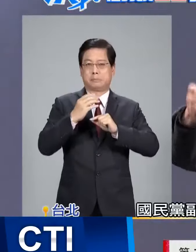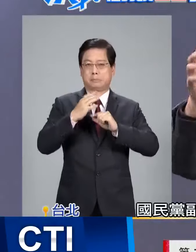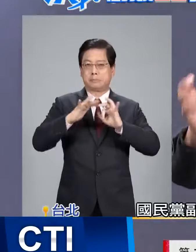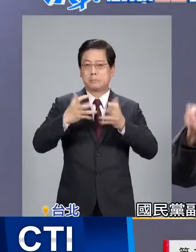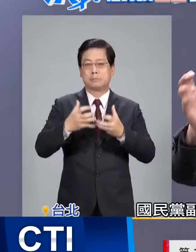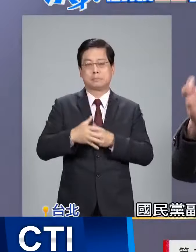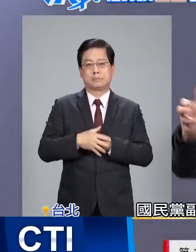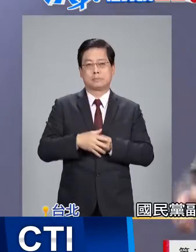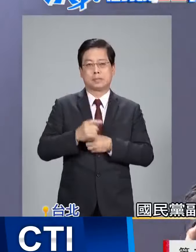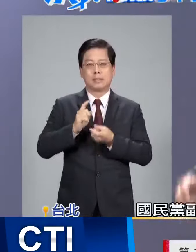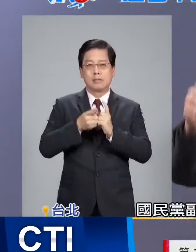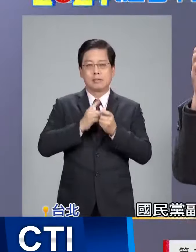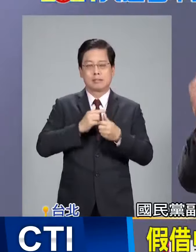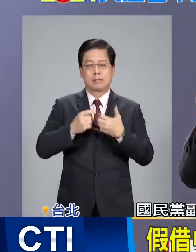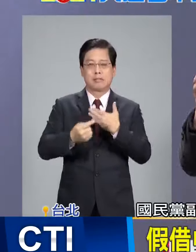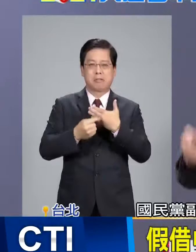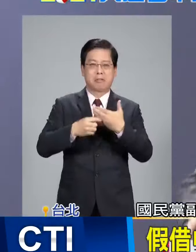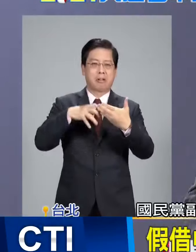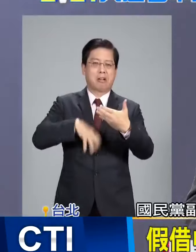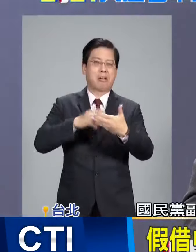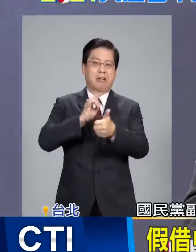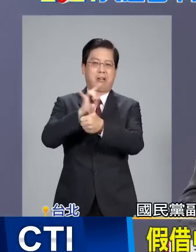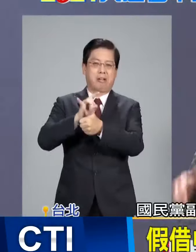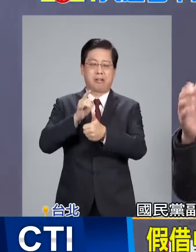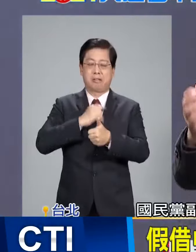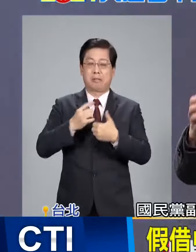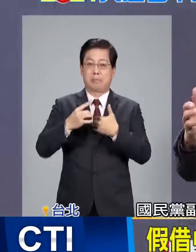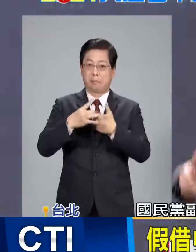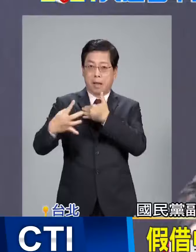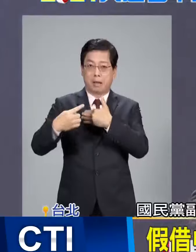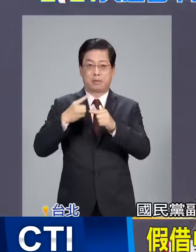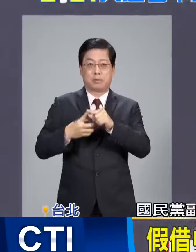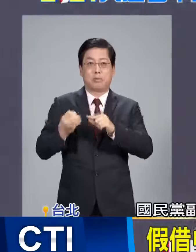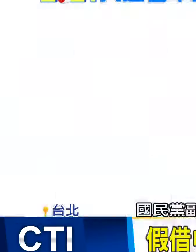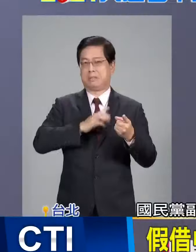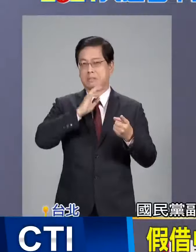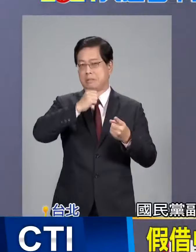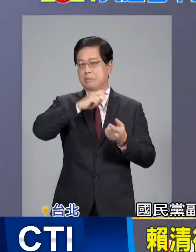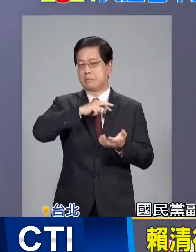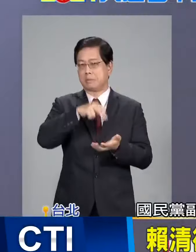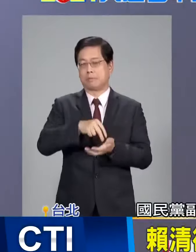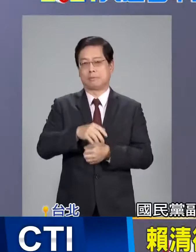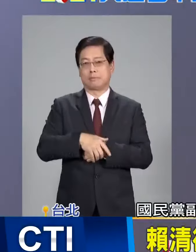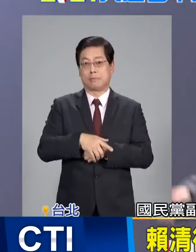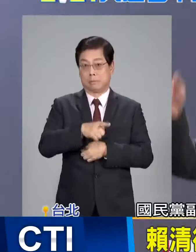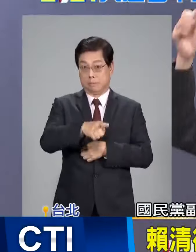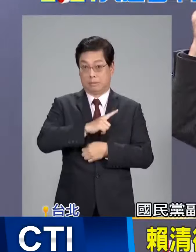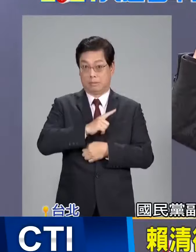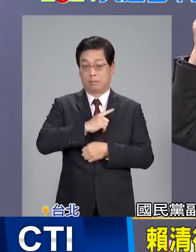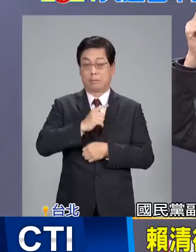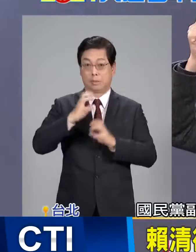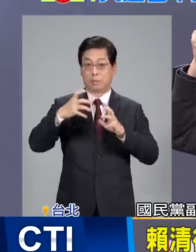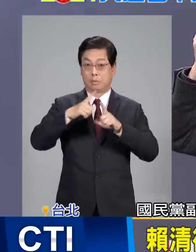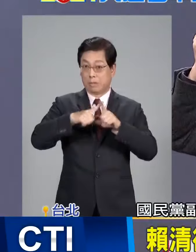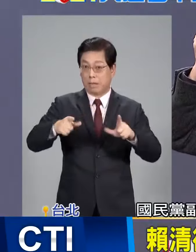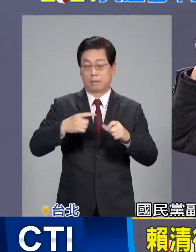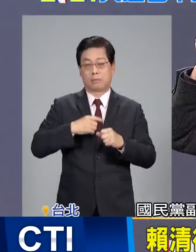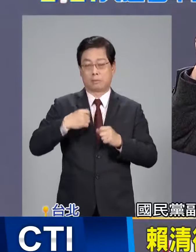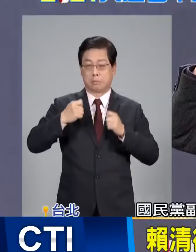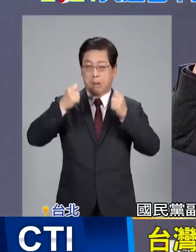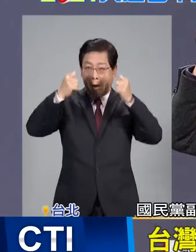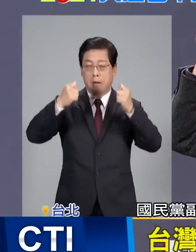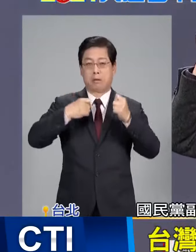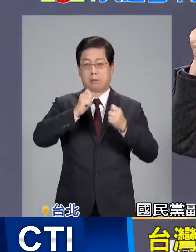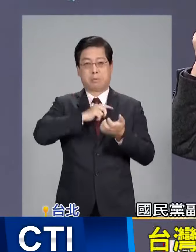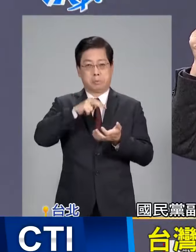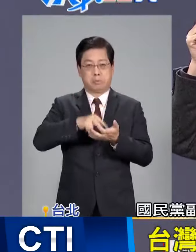要借壳上市，假借中华民国去遂行你台独的主张。赖清德在国代的时候高举台独万岁，